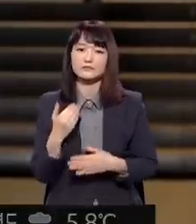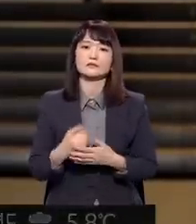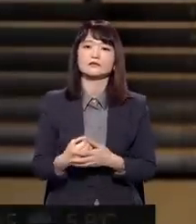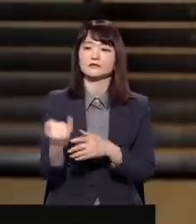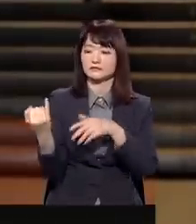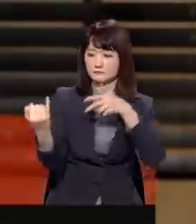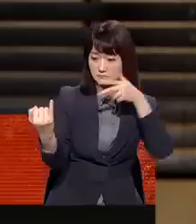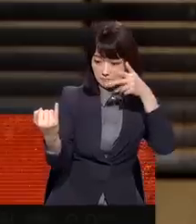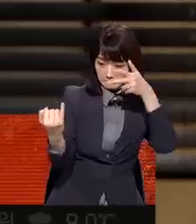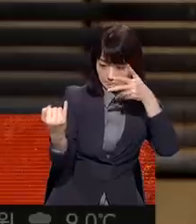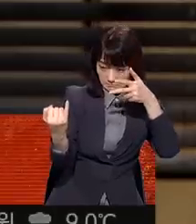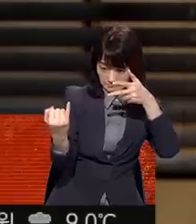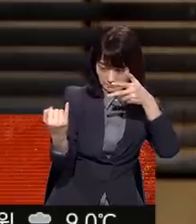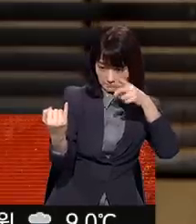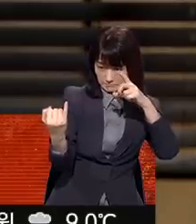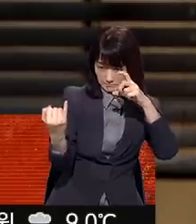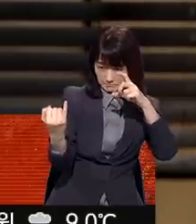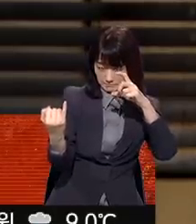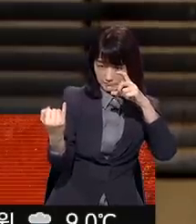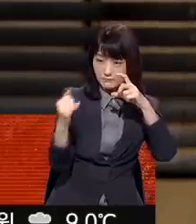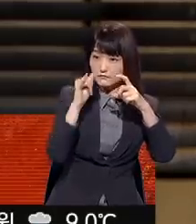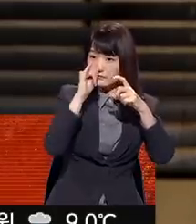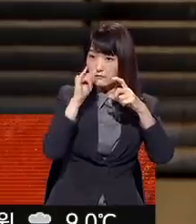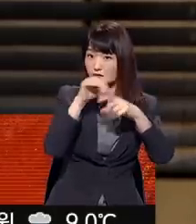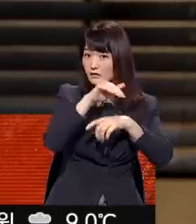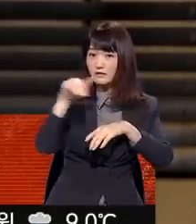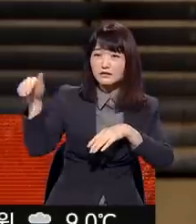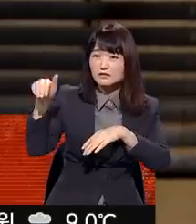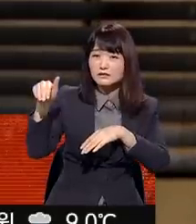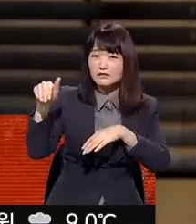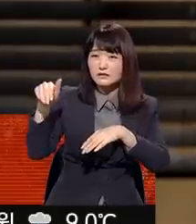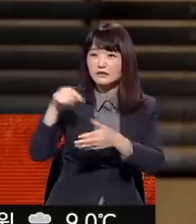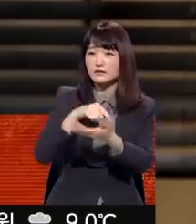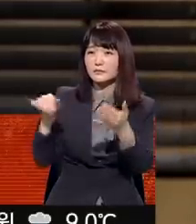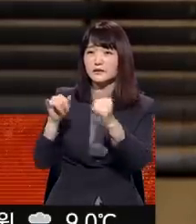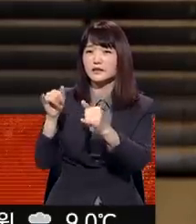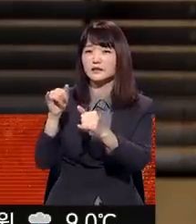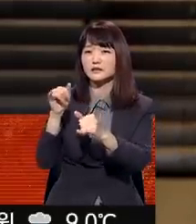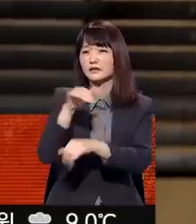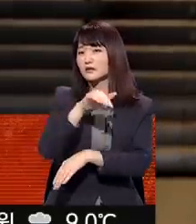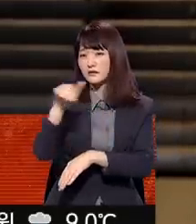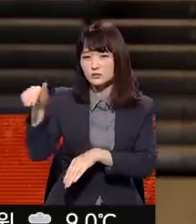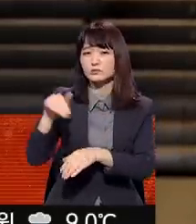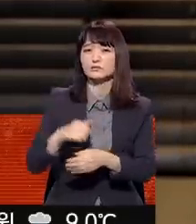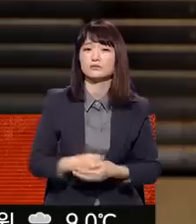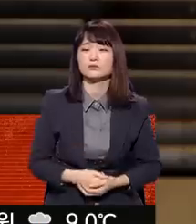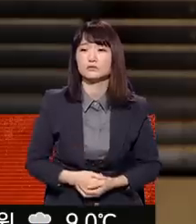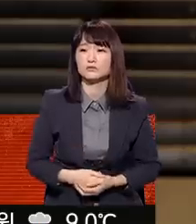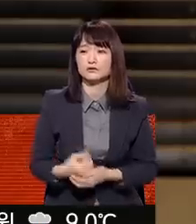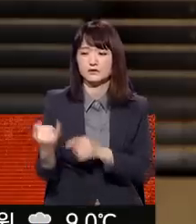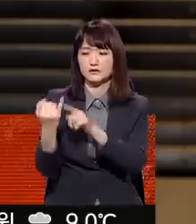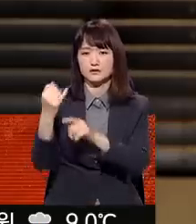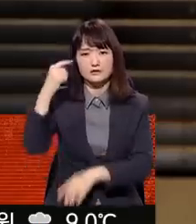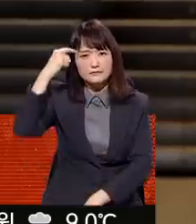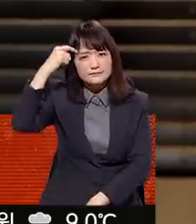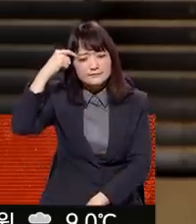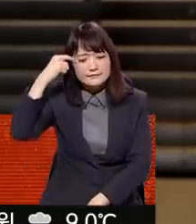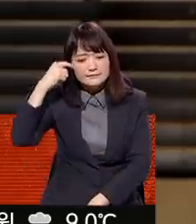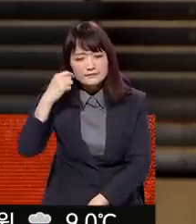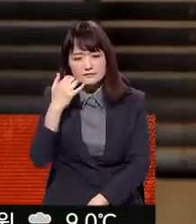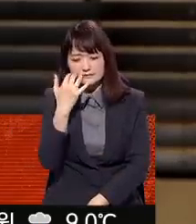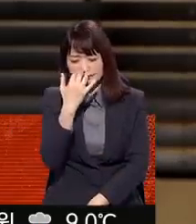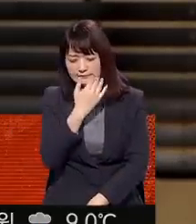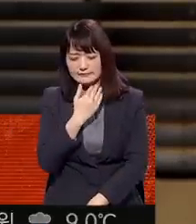부위를 촬영했을 때 이렇게 규정이 돼 있지만 그 기준 자체가 피해자를 기준으로 합니다. 피해자가 느끼기에 성적